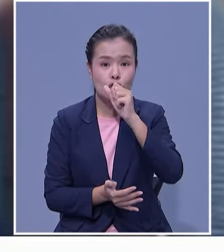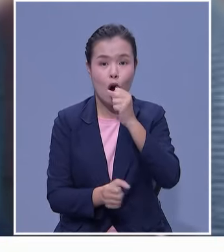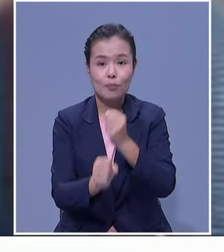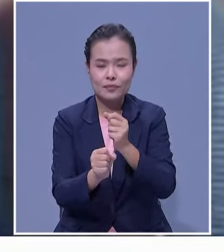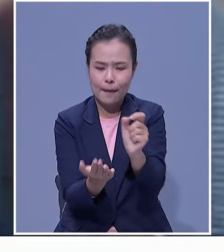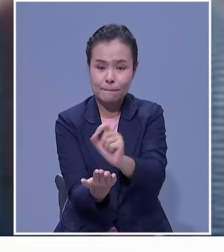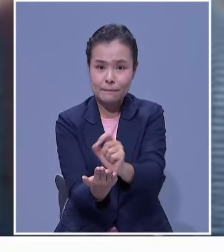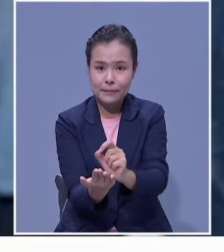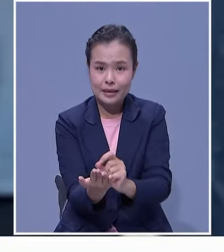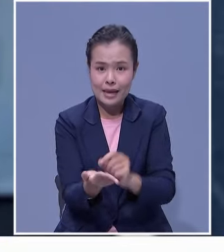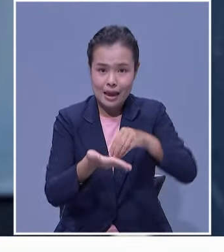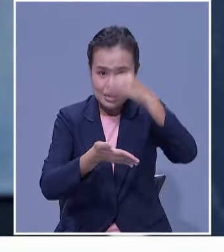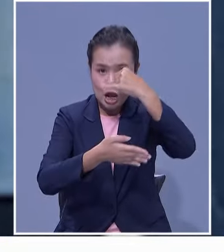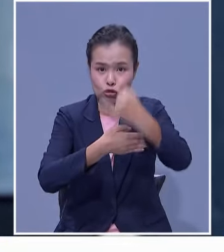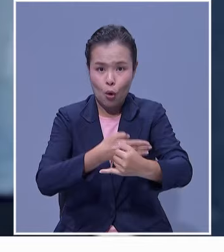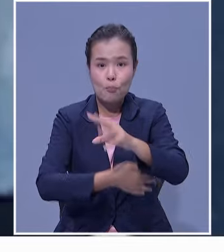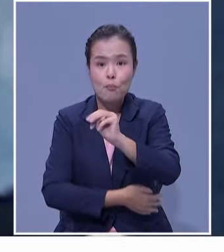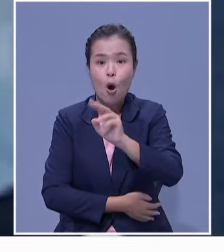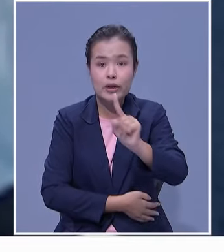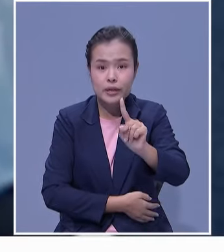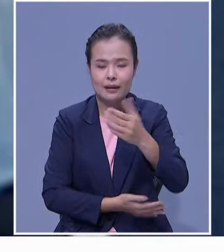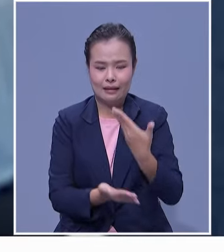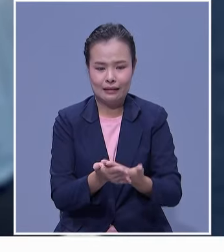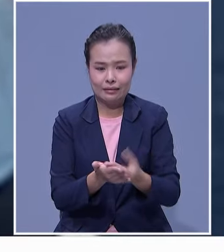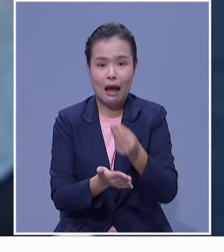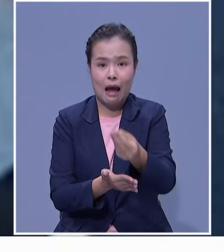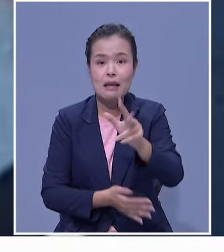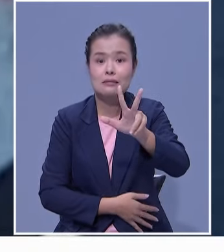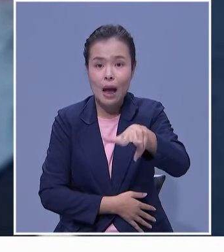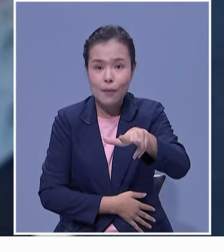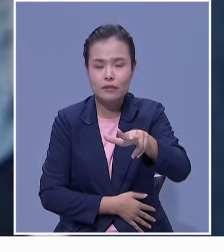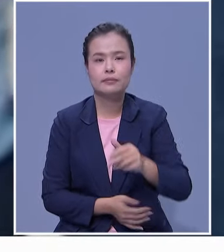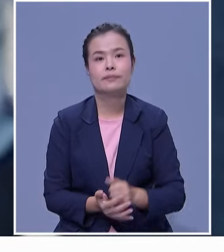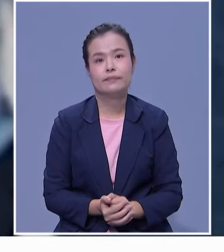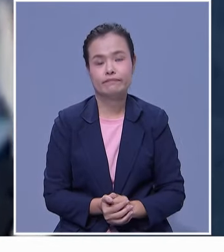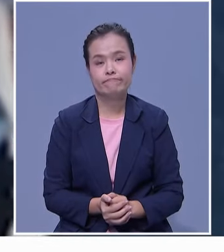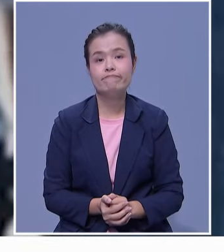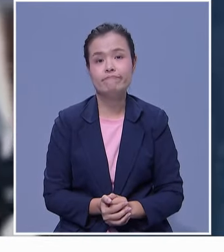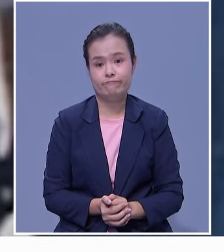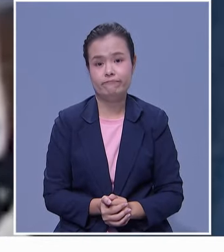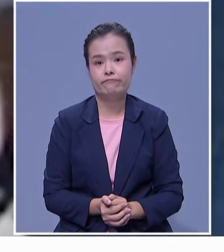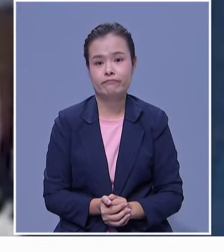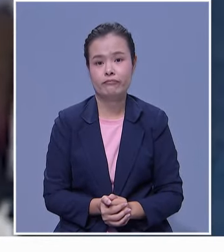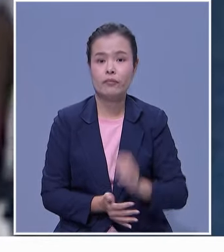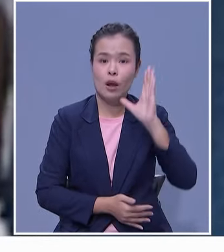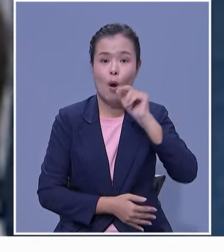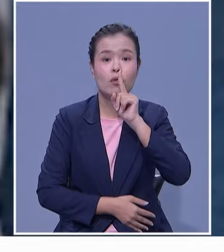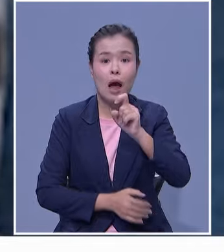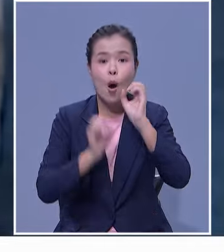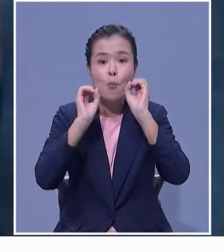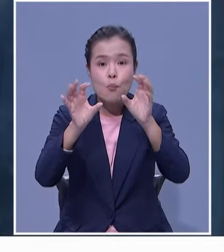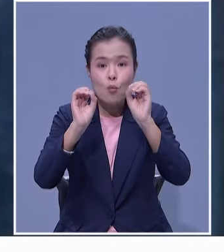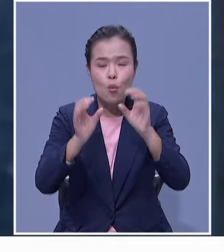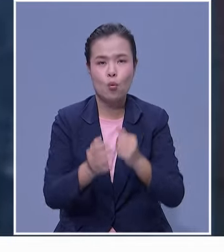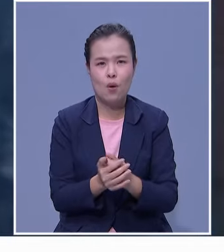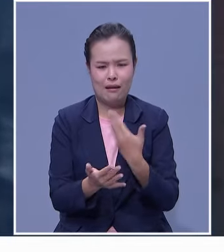พื่อจะได้จบการศึกษาชั้นม.1แล้วก็ให้เงินชดเชยอีก 3,000 บาทนะครับหลังจากนั้นทางพ่อก็ไปสอบถามครูเกี่ยวกับ